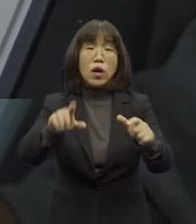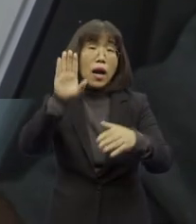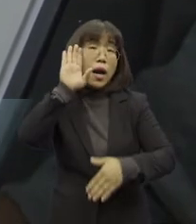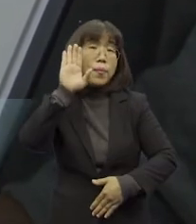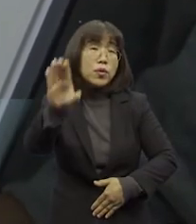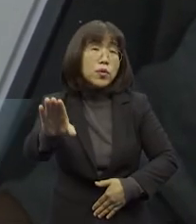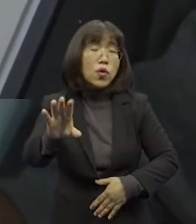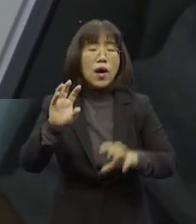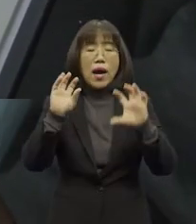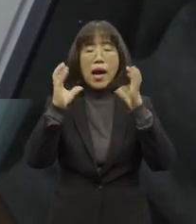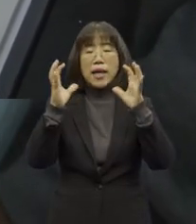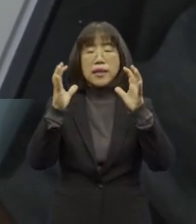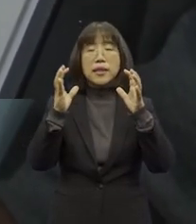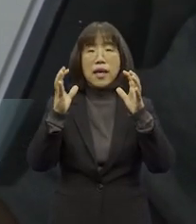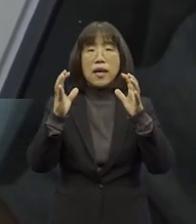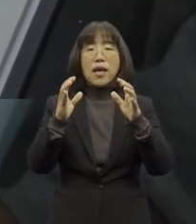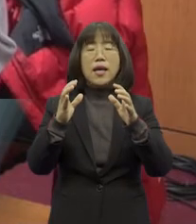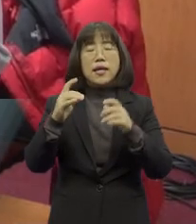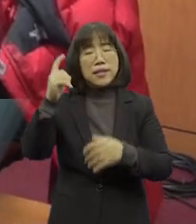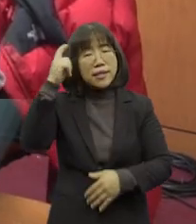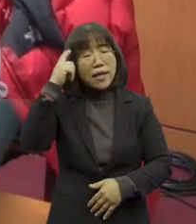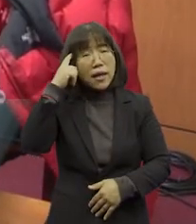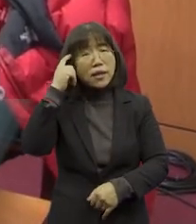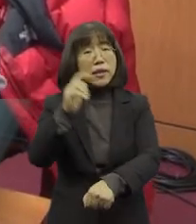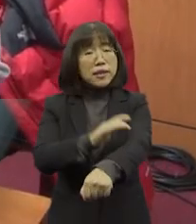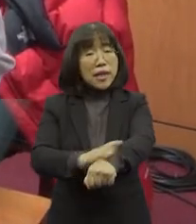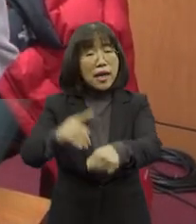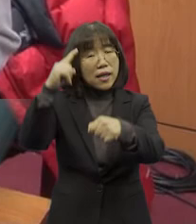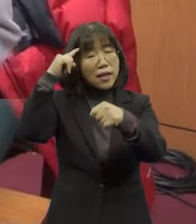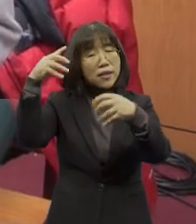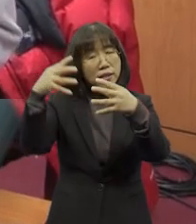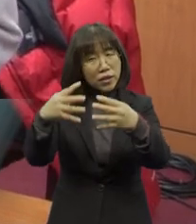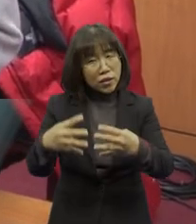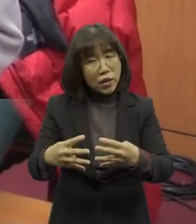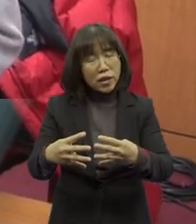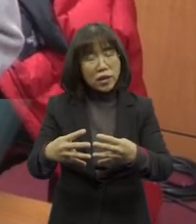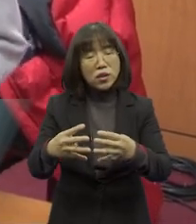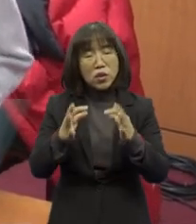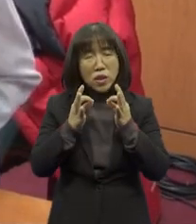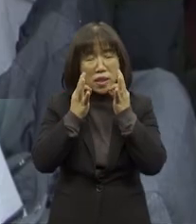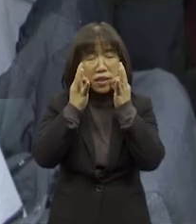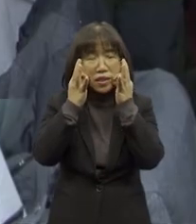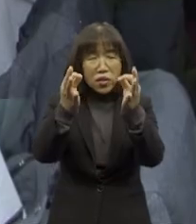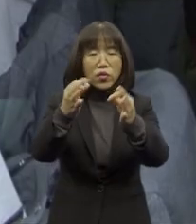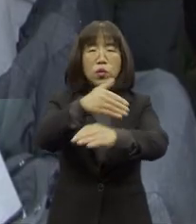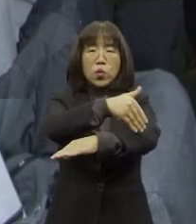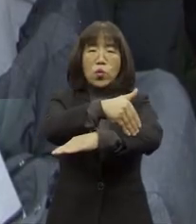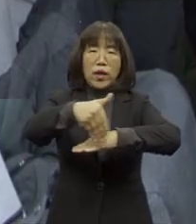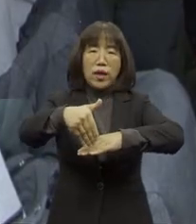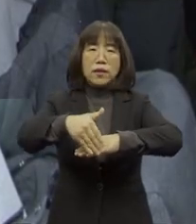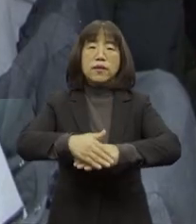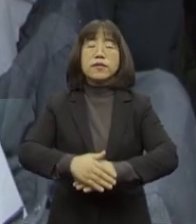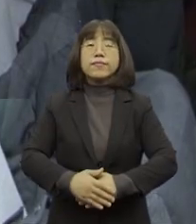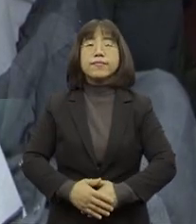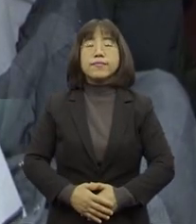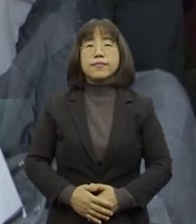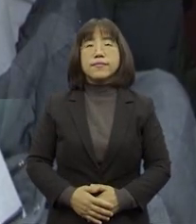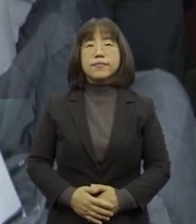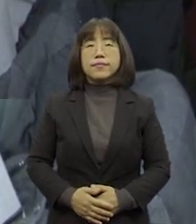그 강서구는 앞으로도 아동들의 목소리가 전달될 수 있는 환경을 조성하기 위해 최선을 다할 예정입니다